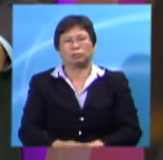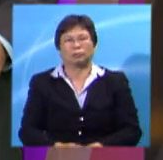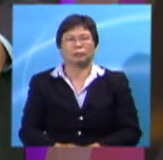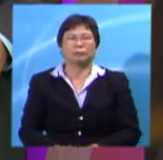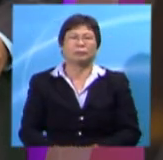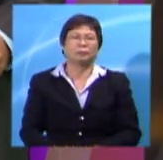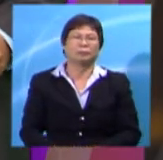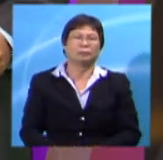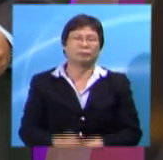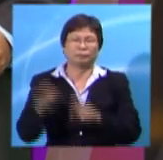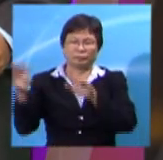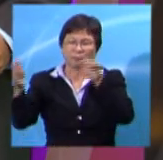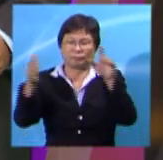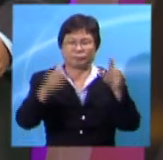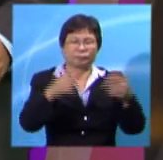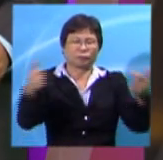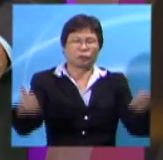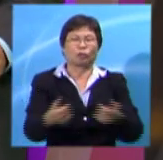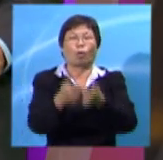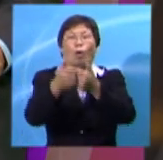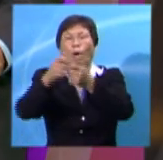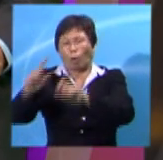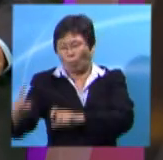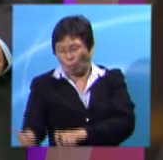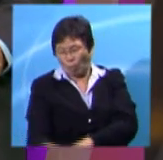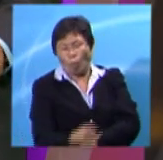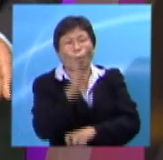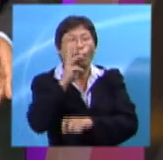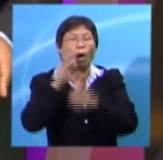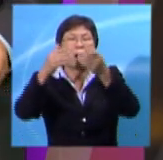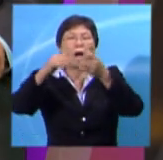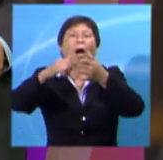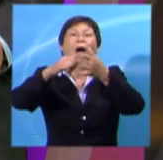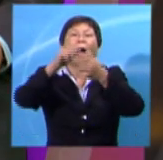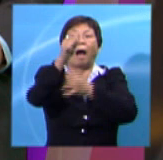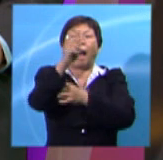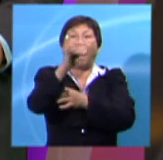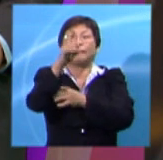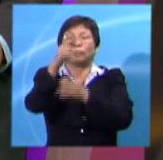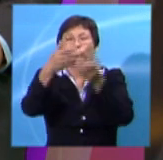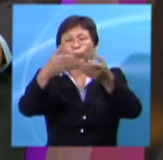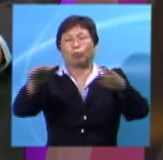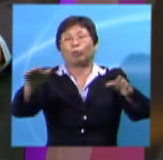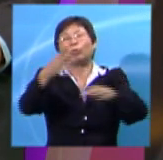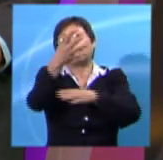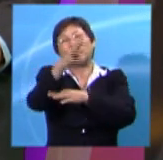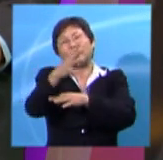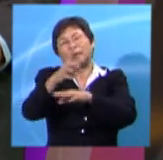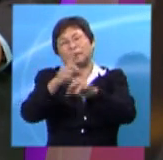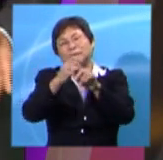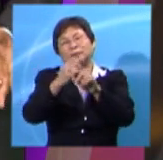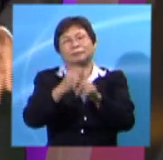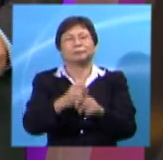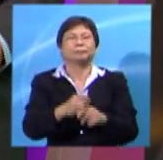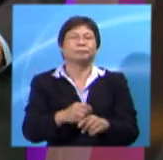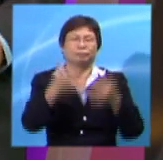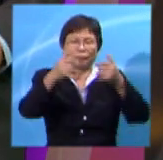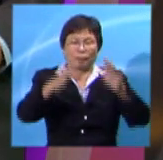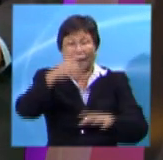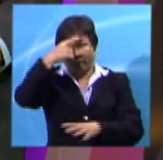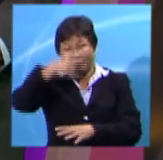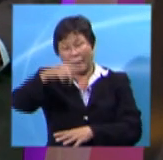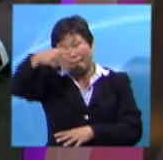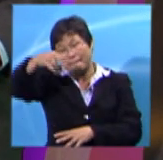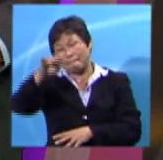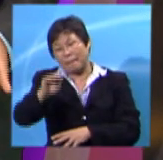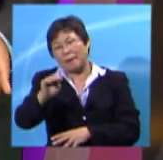ketujuh beralih ke kejahanan Golf wanita amatur terbuka Malaysia 2014 edisi ke-31 pemain Thailand pim